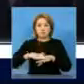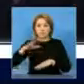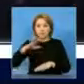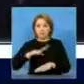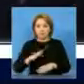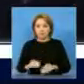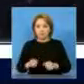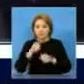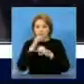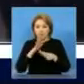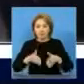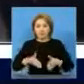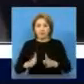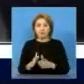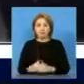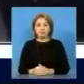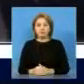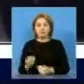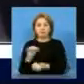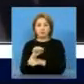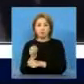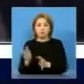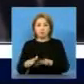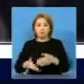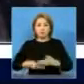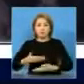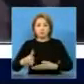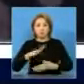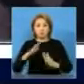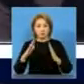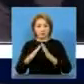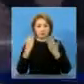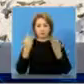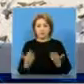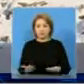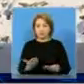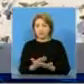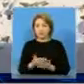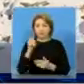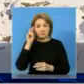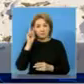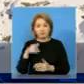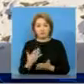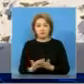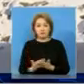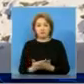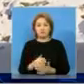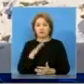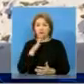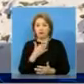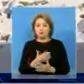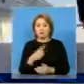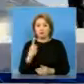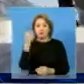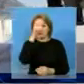көтере алмай. Анау төбенің басына қойып кетіп көліктерін жаяу баратын еді үйлеріне. Енді мынандай жағдай білмеймін мен. Кеңес үкіметінің уақытында бір